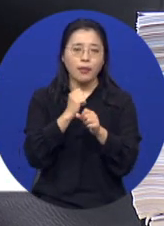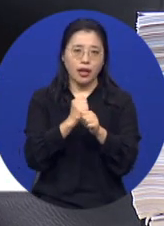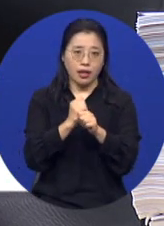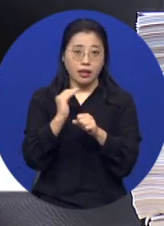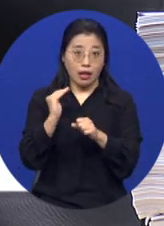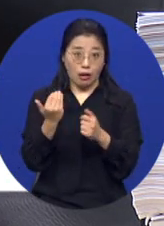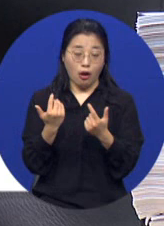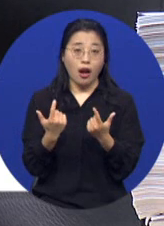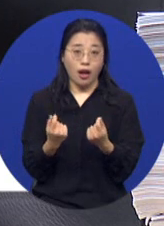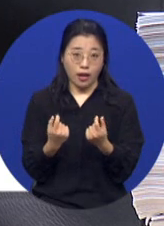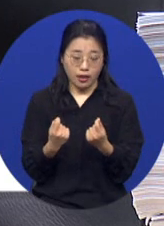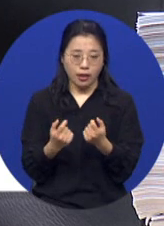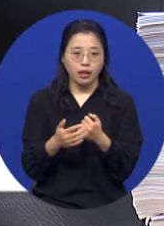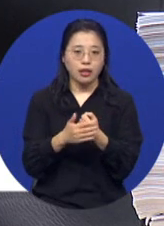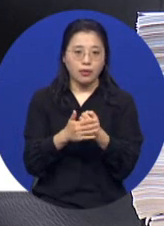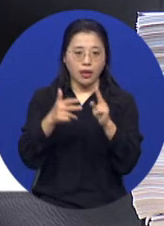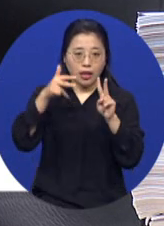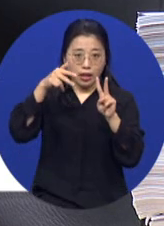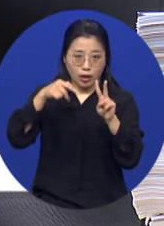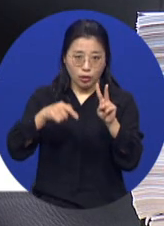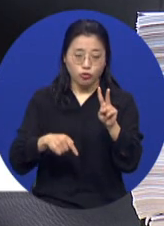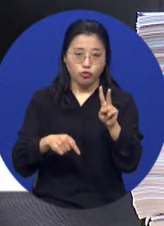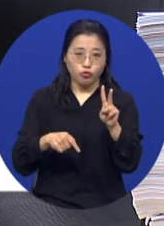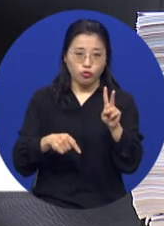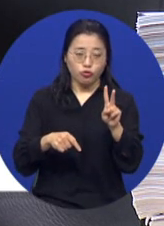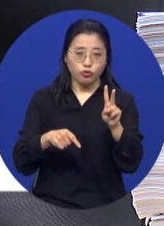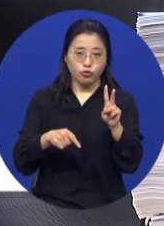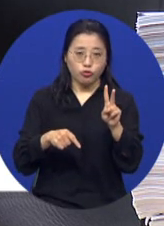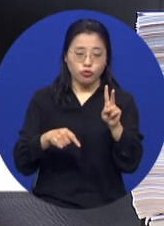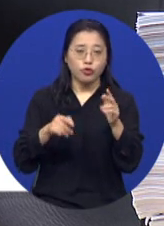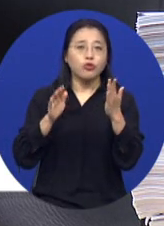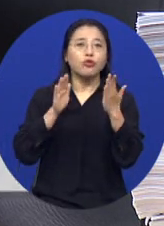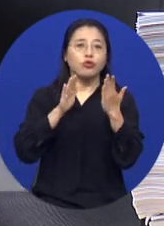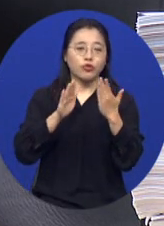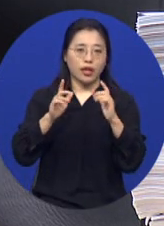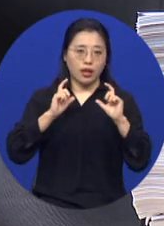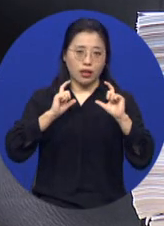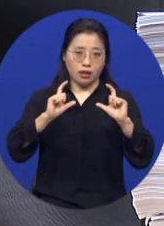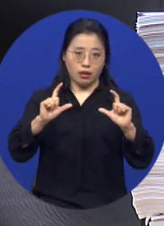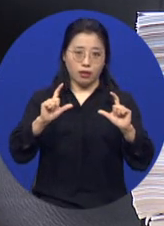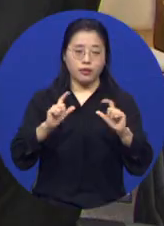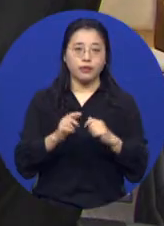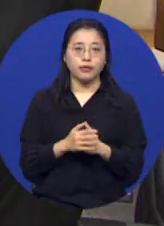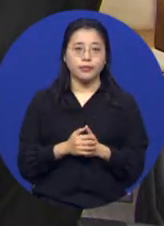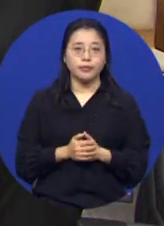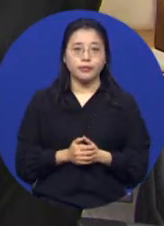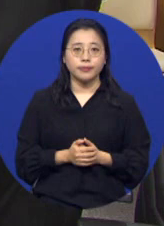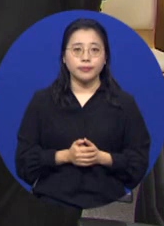판결 선고는 2주 정도 기간을 두고 2주 후에 선고하도록 하겠습니다.